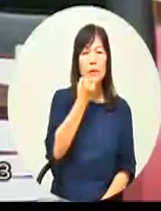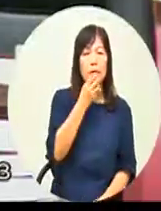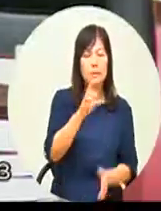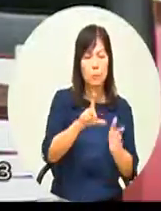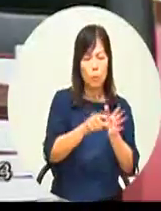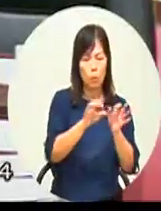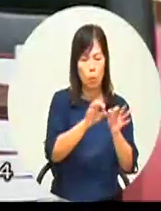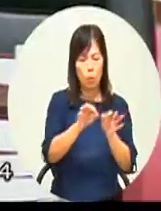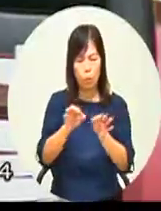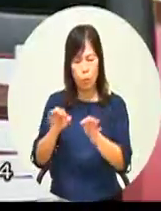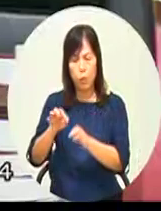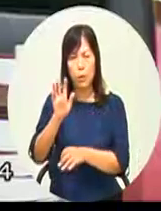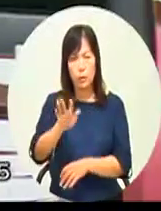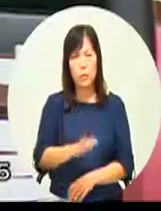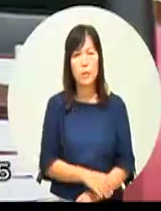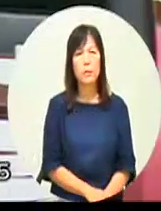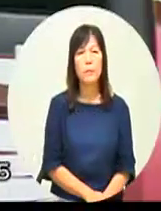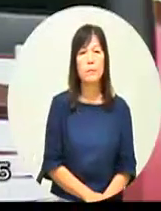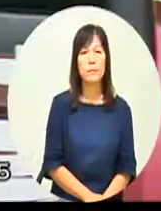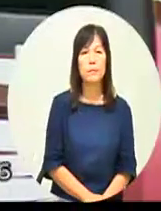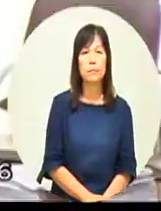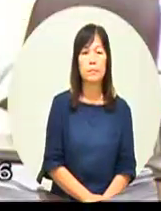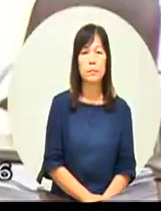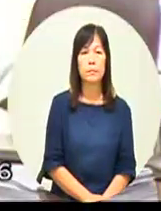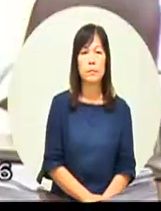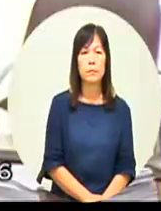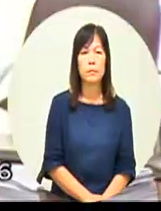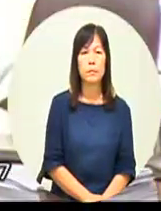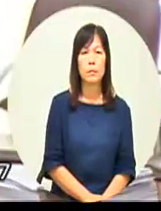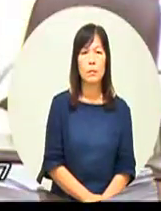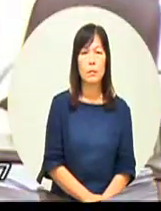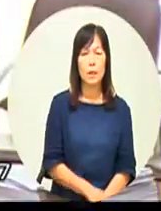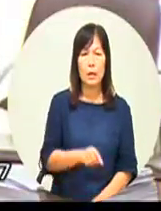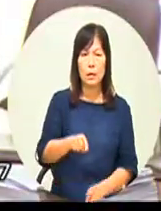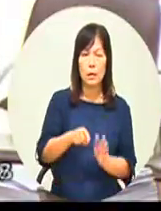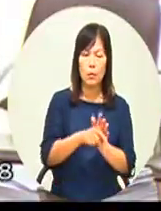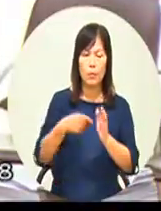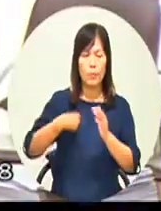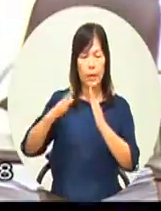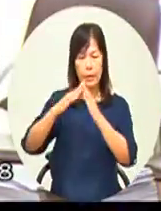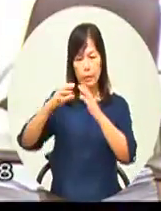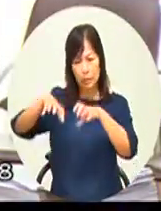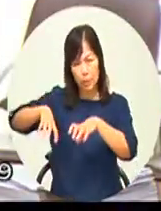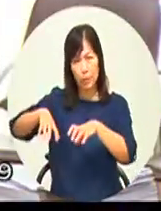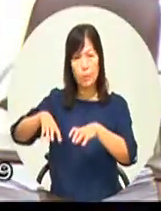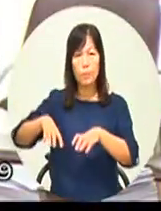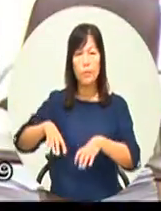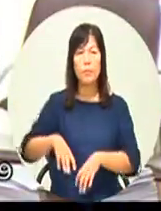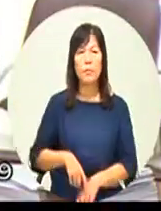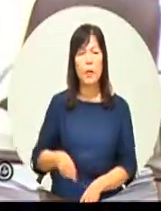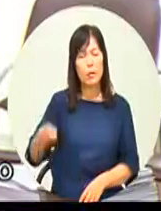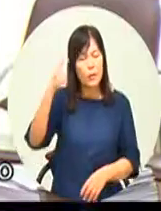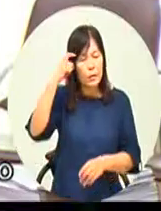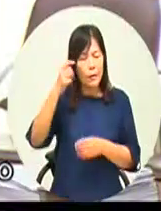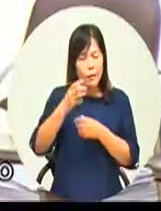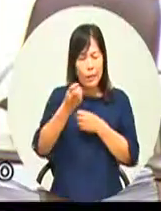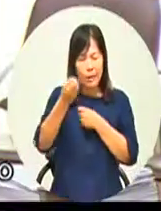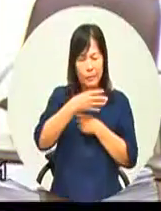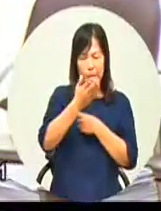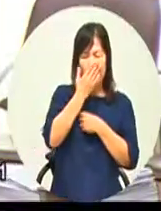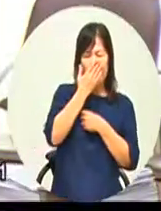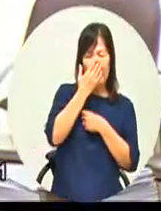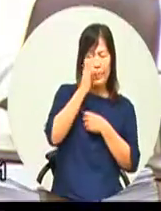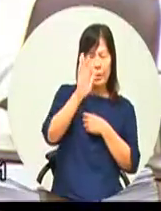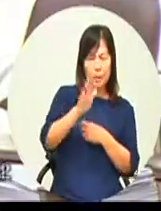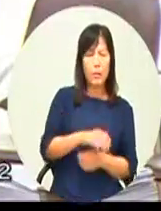拖。那因为我们那一些啊，我们的邻居，伊拢想讲，歹势佮甲我讲，我就甲